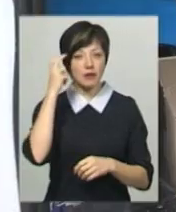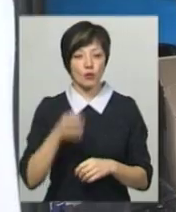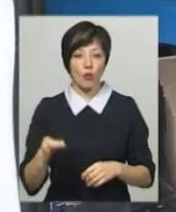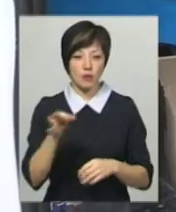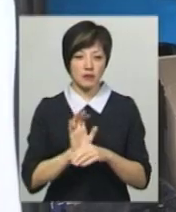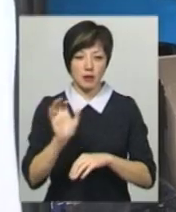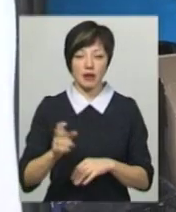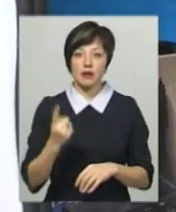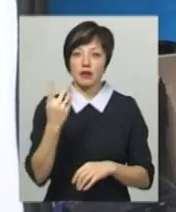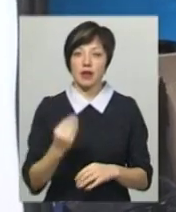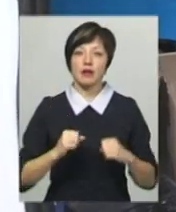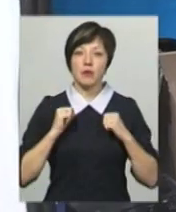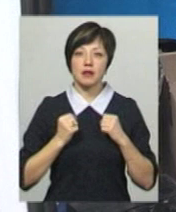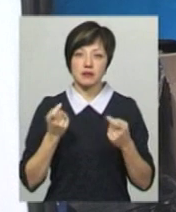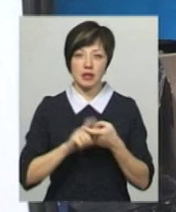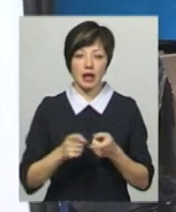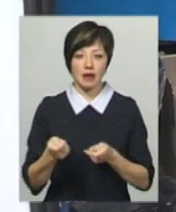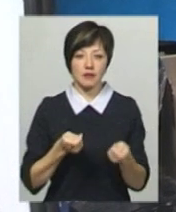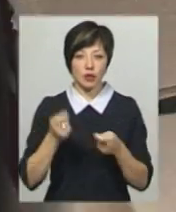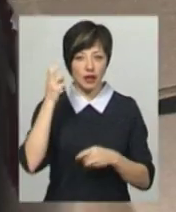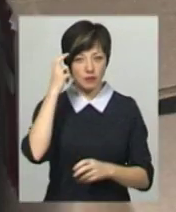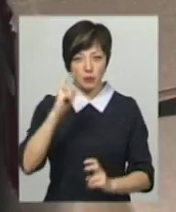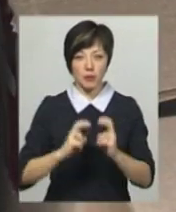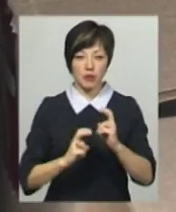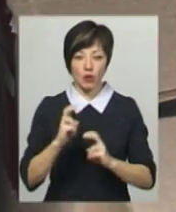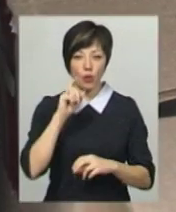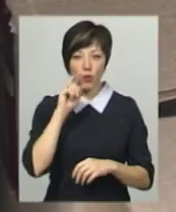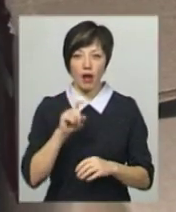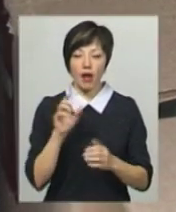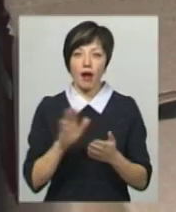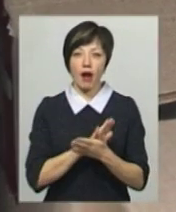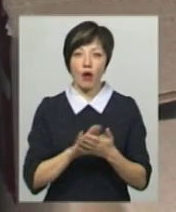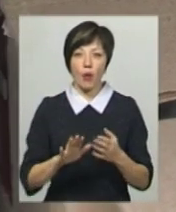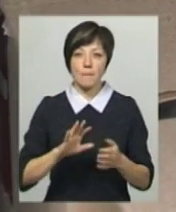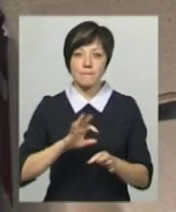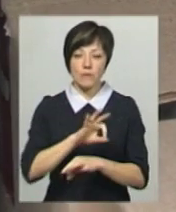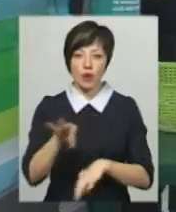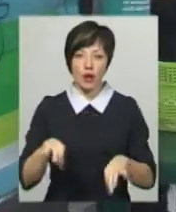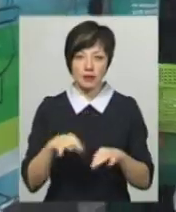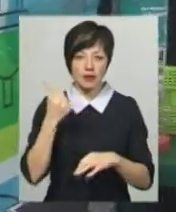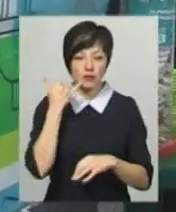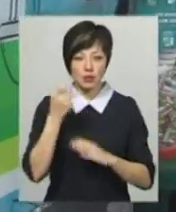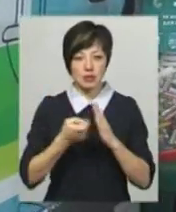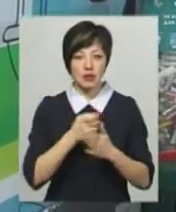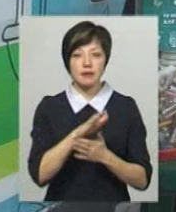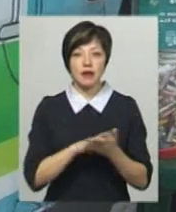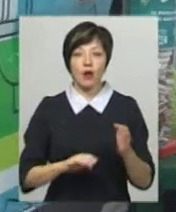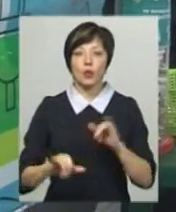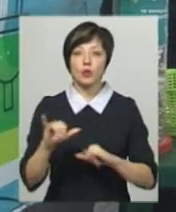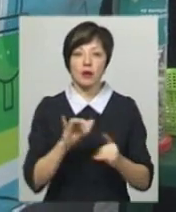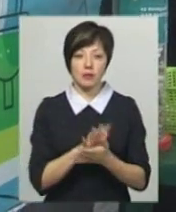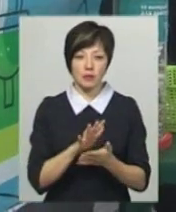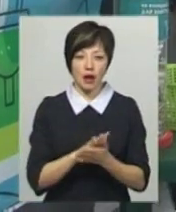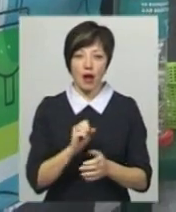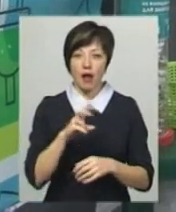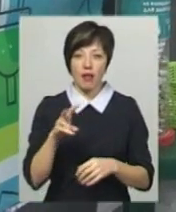область. Протягом дня ми намагалися зв'язатися з керівником київського підприємства «Укрекопромпроект» телефоном, щоб дізнатися подальшу долю небезпечних відходів.